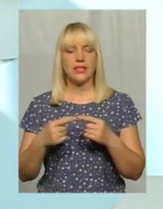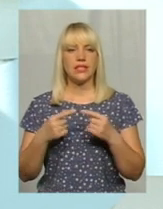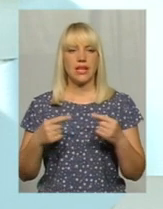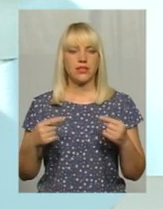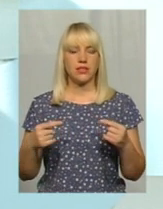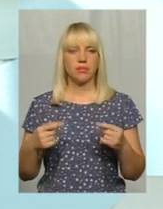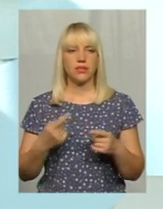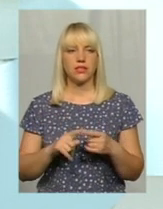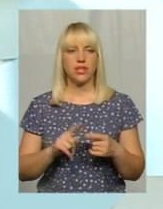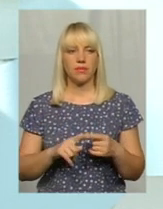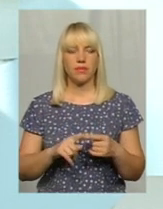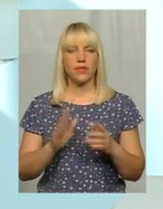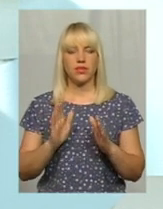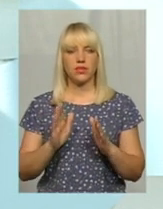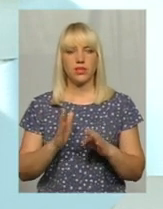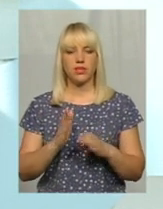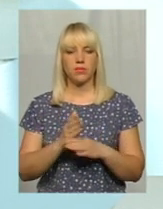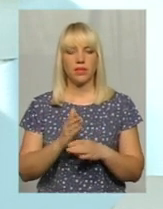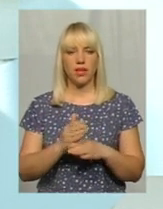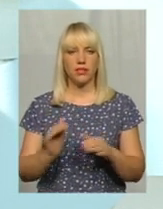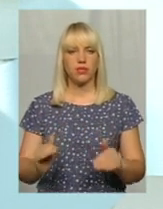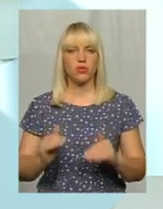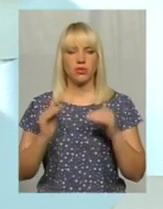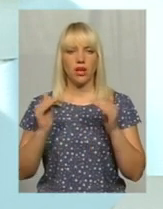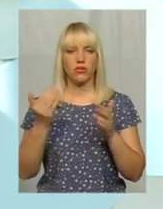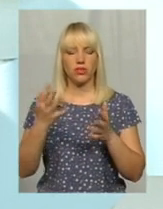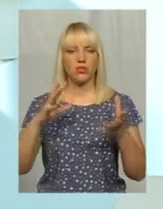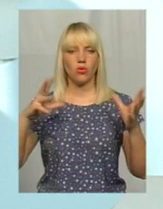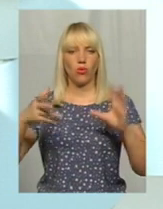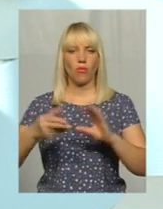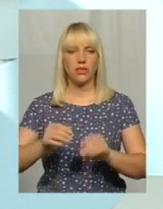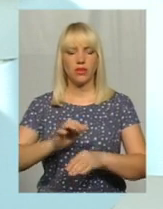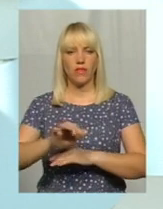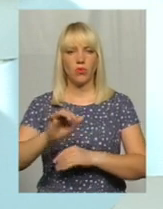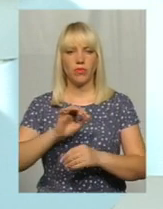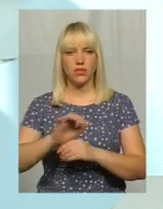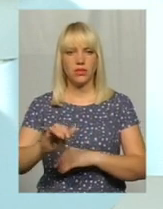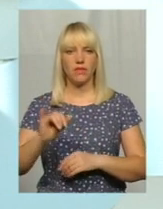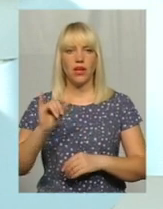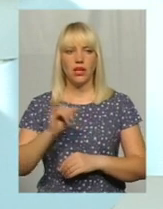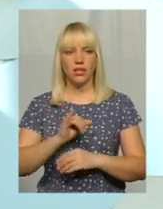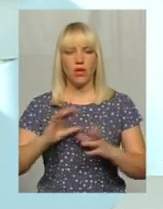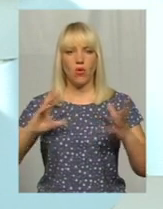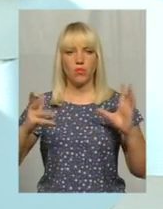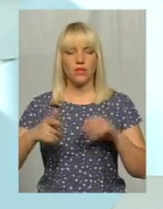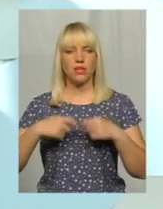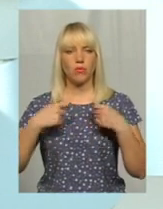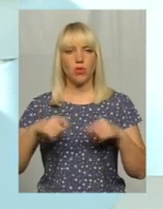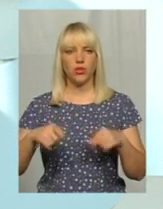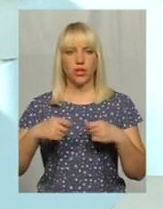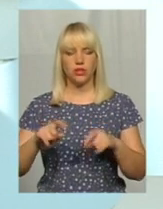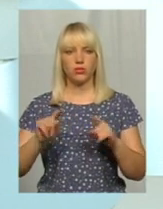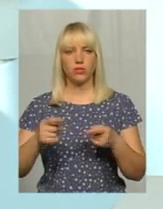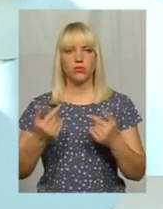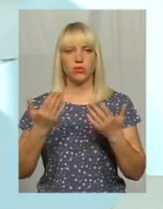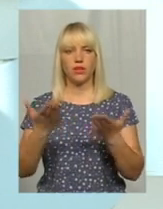промовції, це лише сприяє зростанню їхніх обсягів виробництва і обсягів продаж. Тому